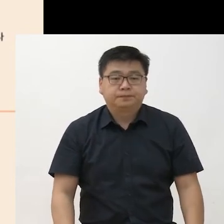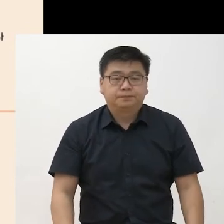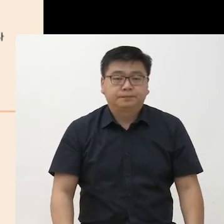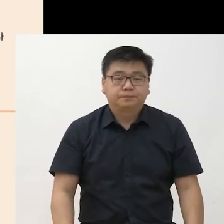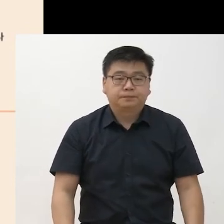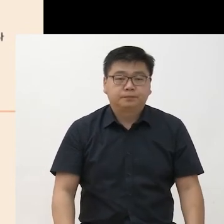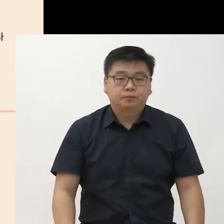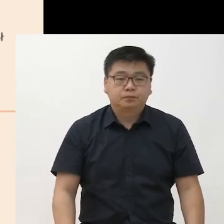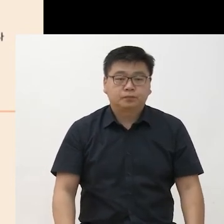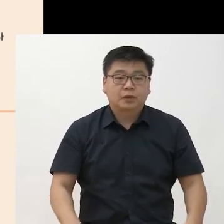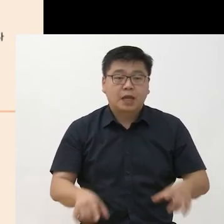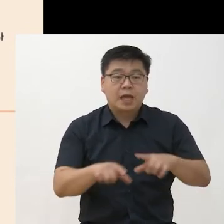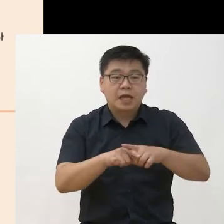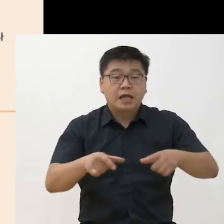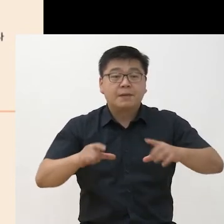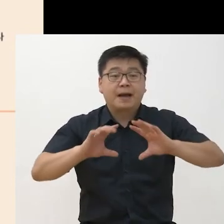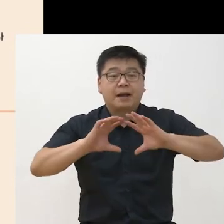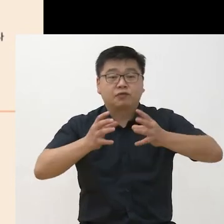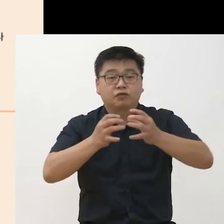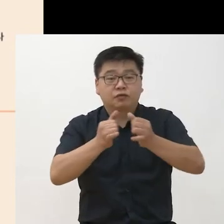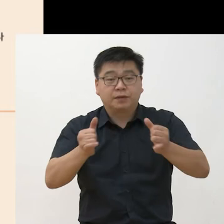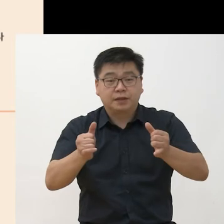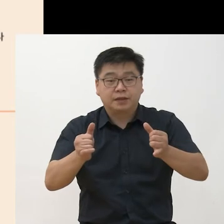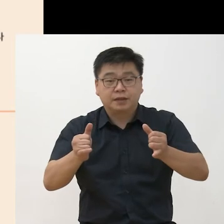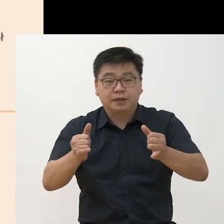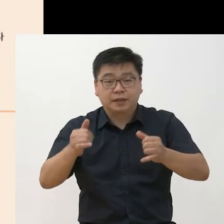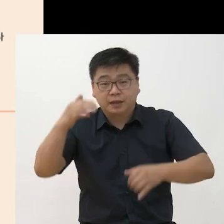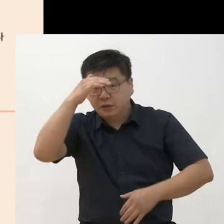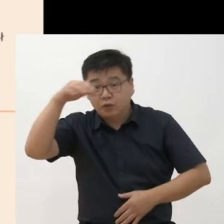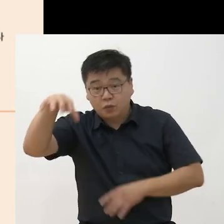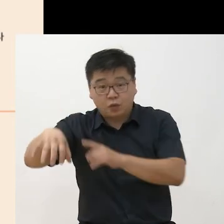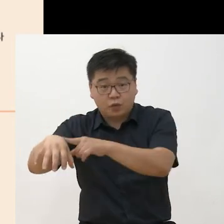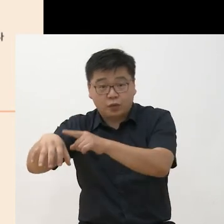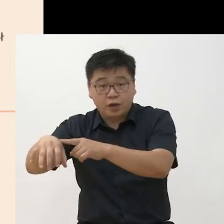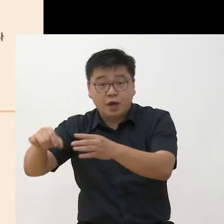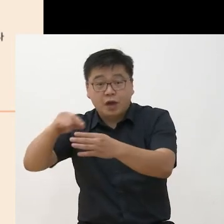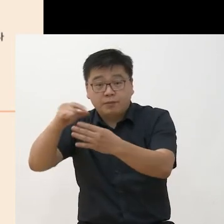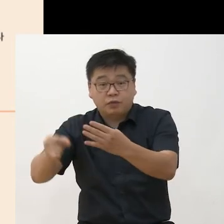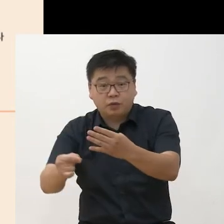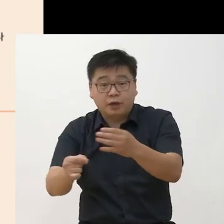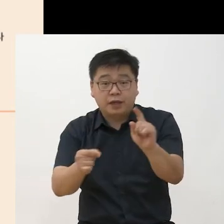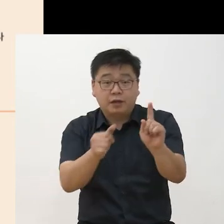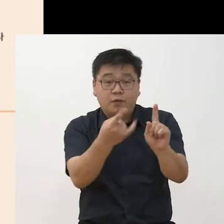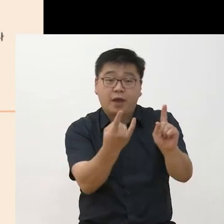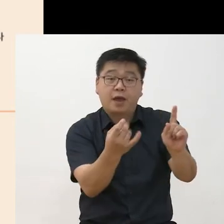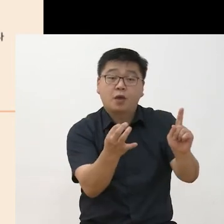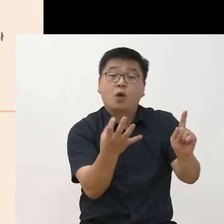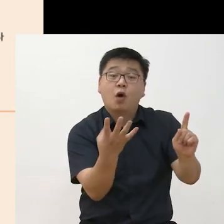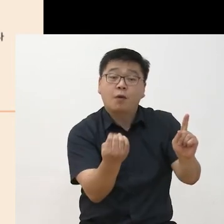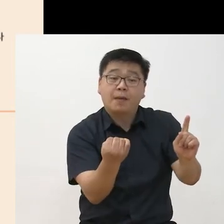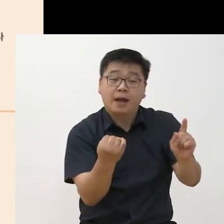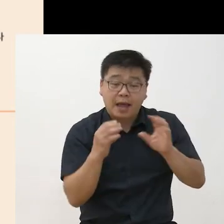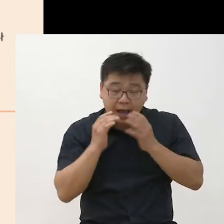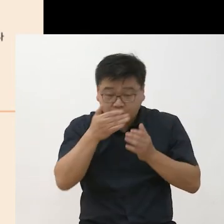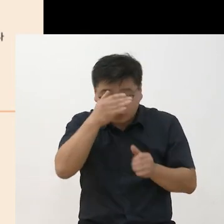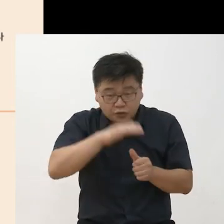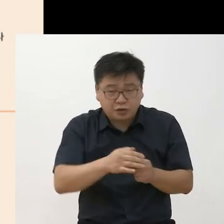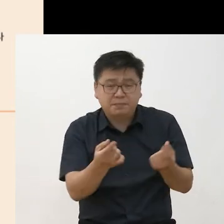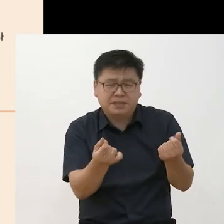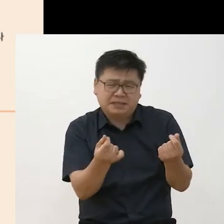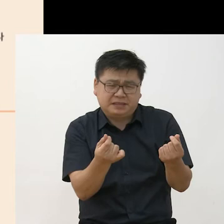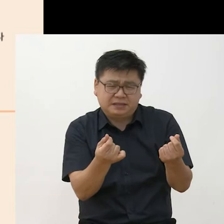다음은 일반 국민 유형입니다. 프로그램별 해당 예산은 앞에 아동 청소년 유형과